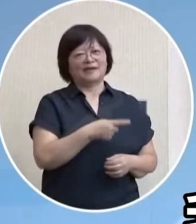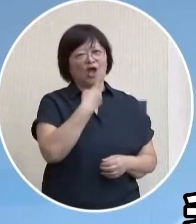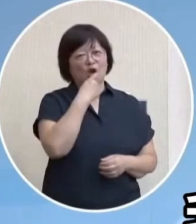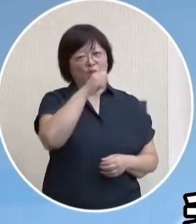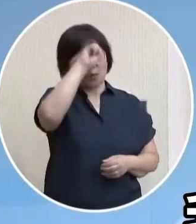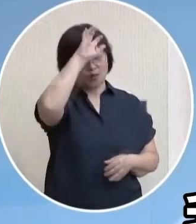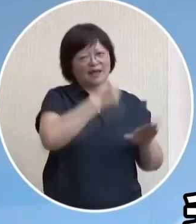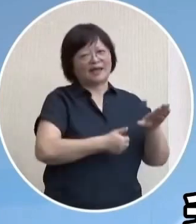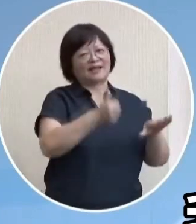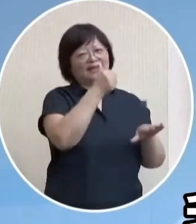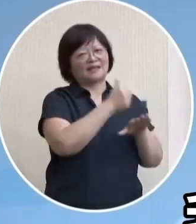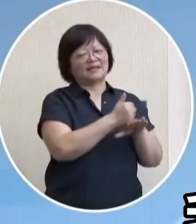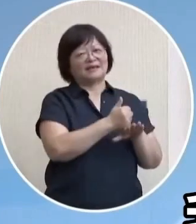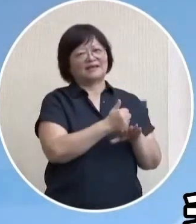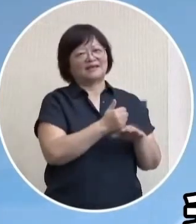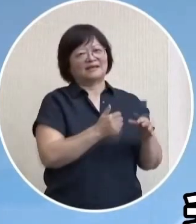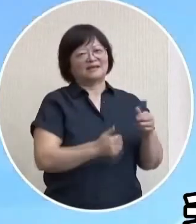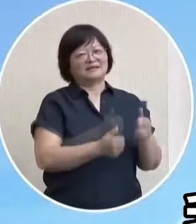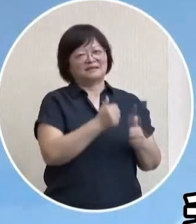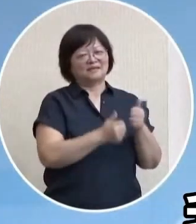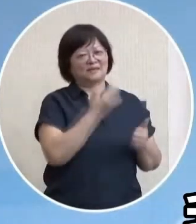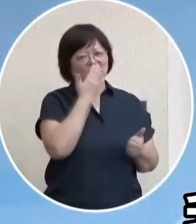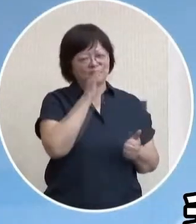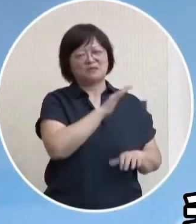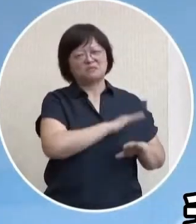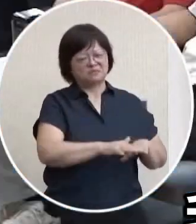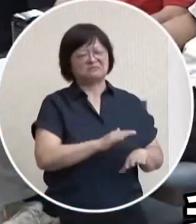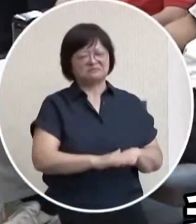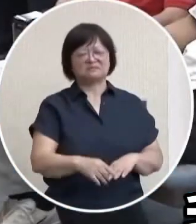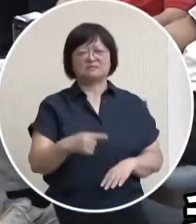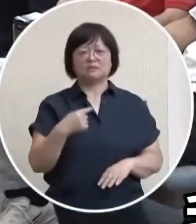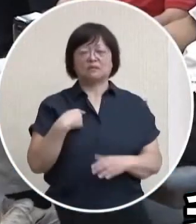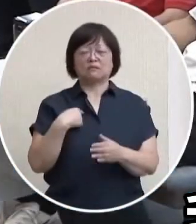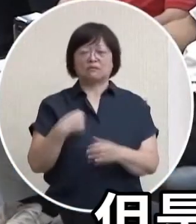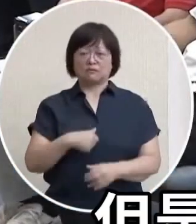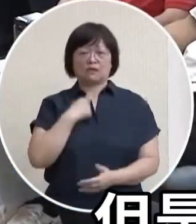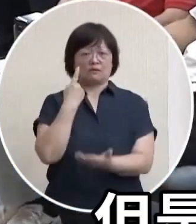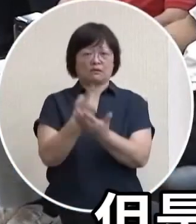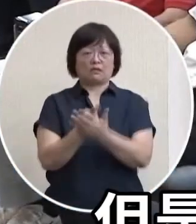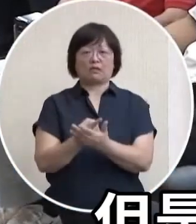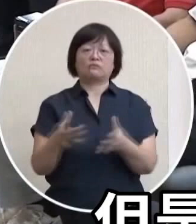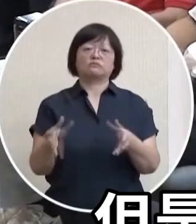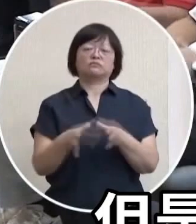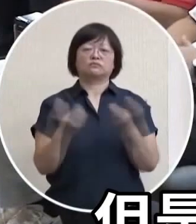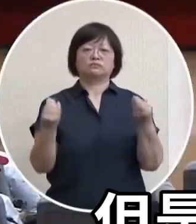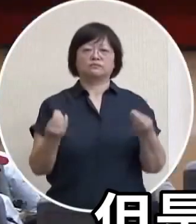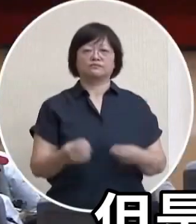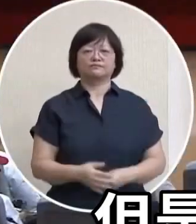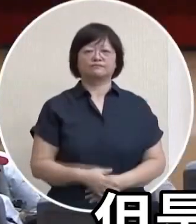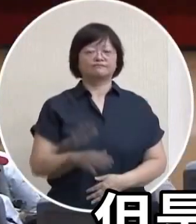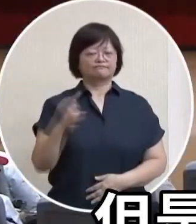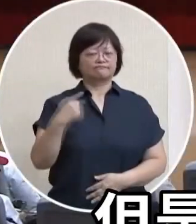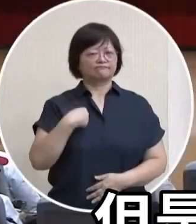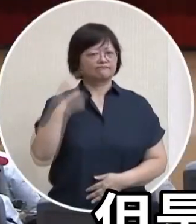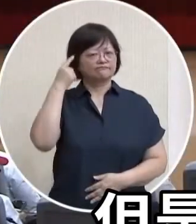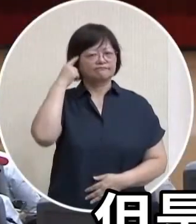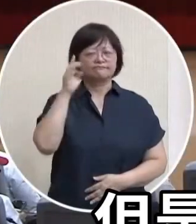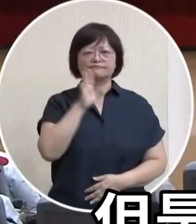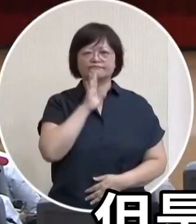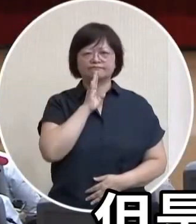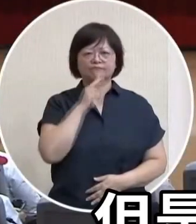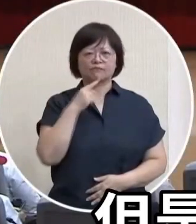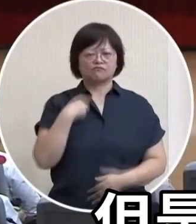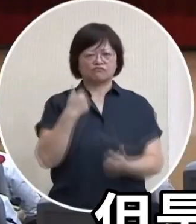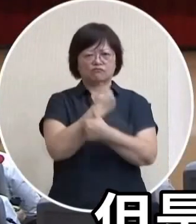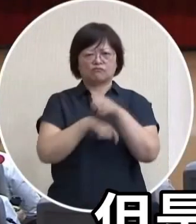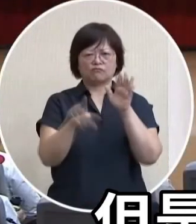我郭台铭本来没必要选，但是郭台铭所代表的中间